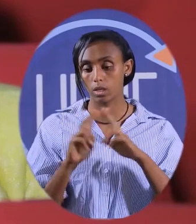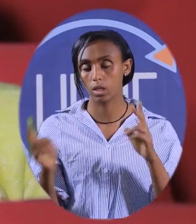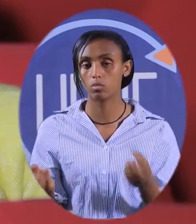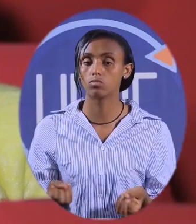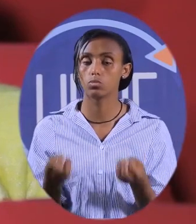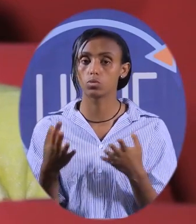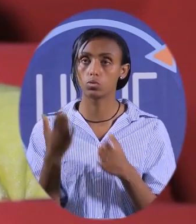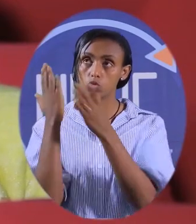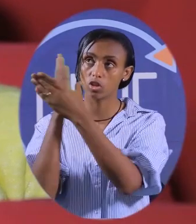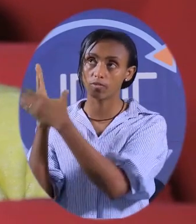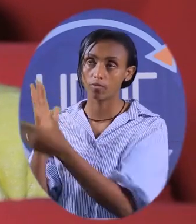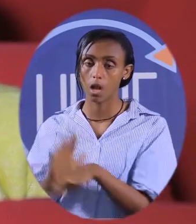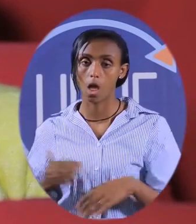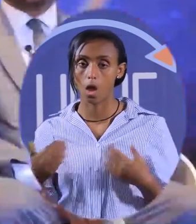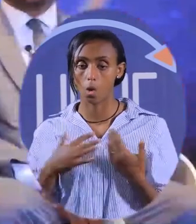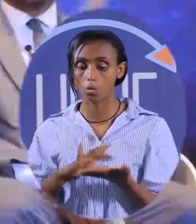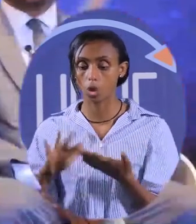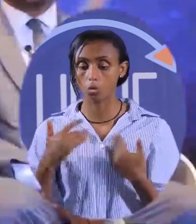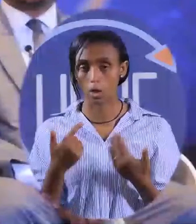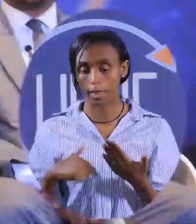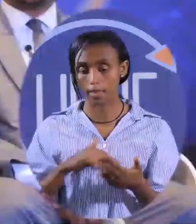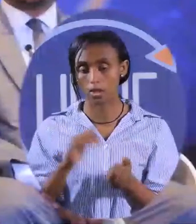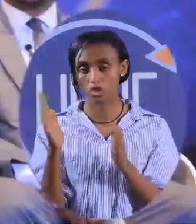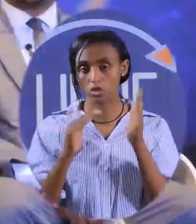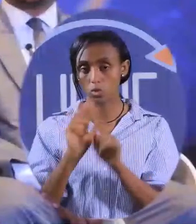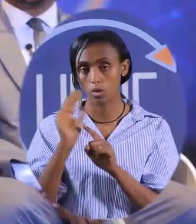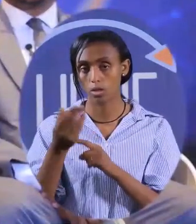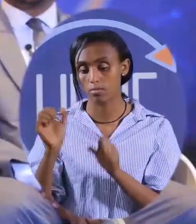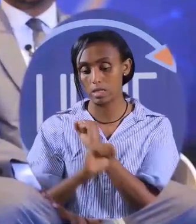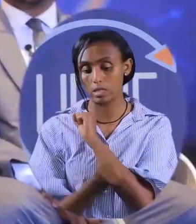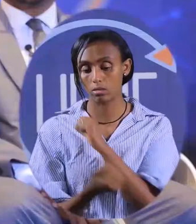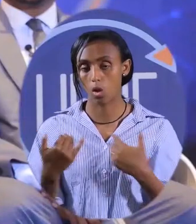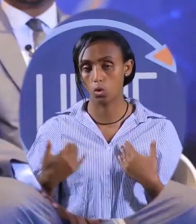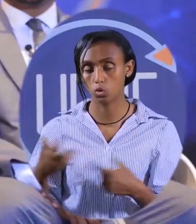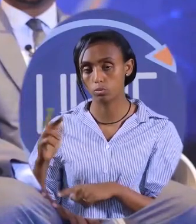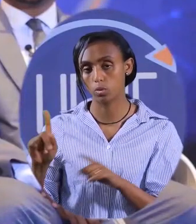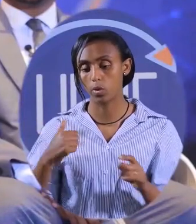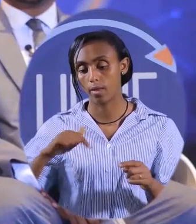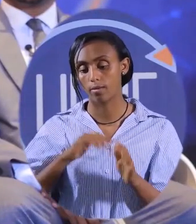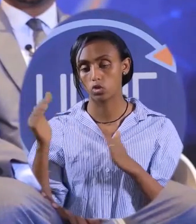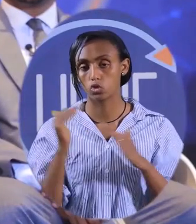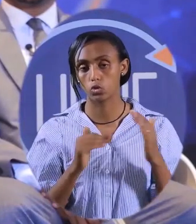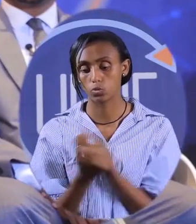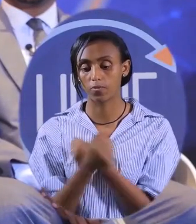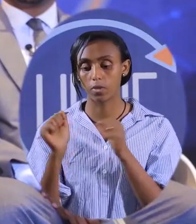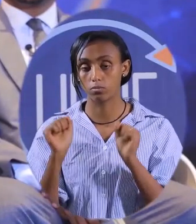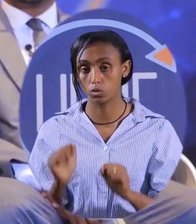ብዙ ሸልፍ ላይ ያሉ ጥናቶች አሉ። ከእኛ ችግር አንጻር መሰረት ያላቸው ወይም የእኛን ችግሮች